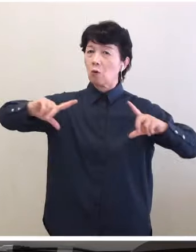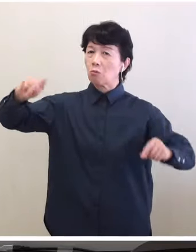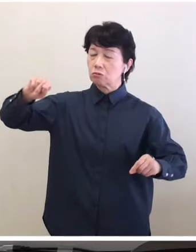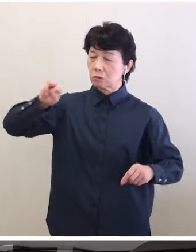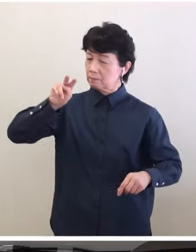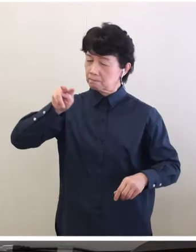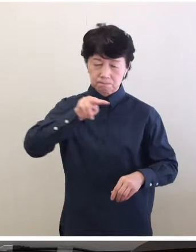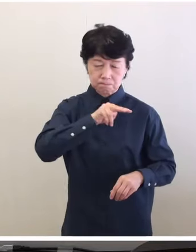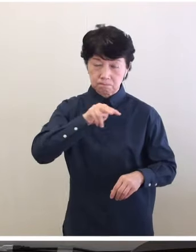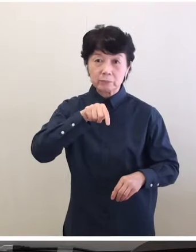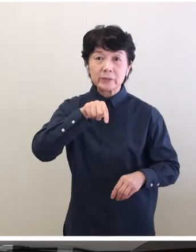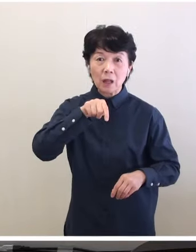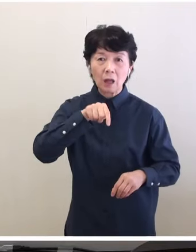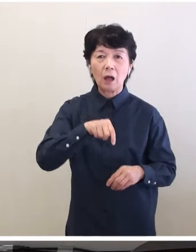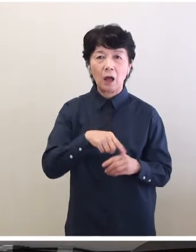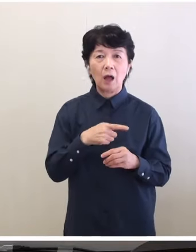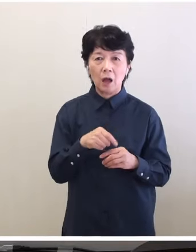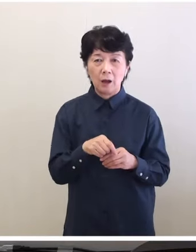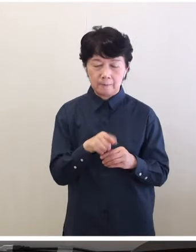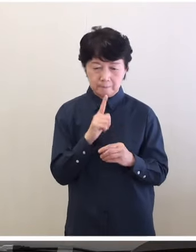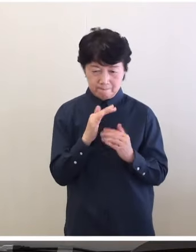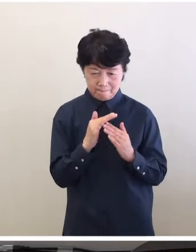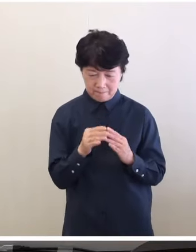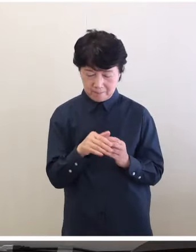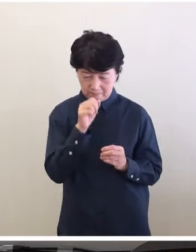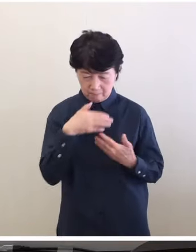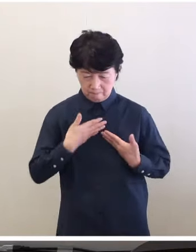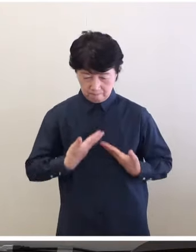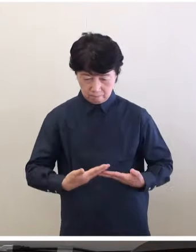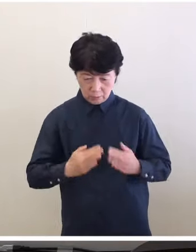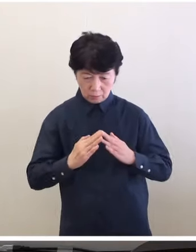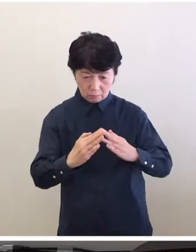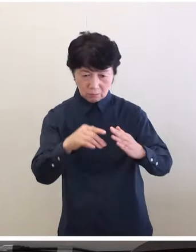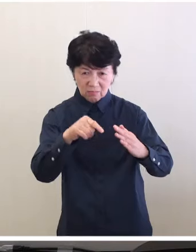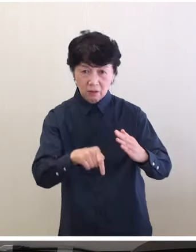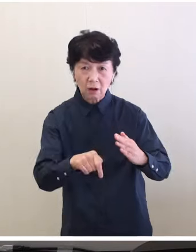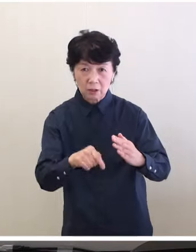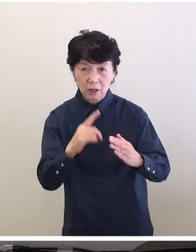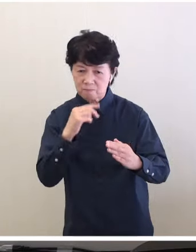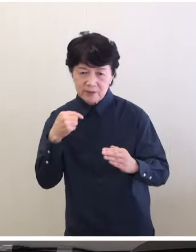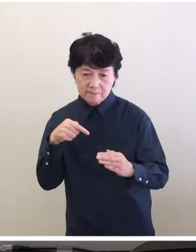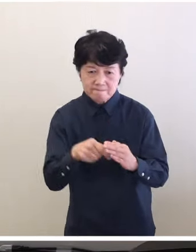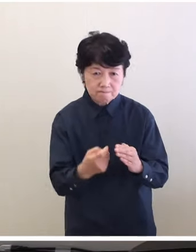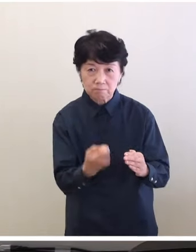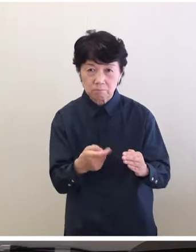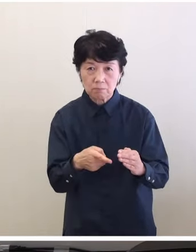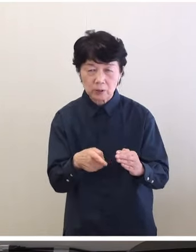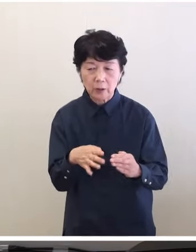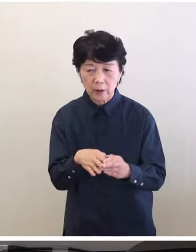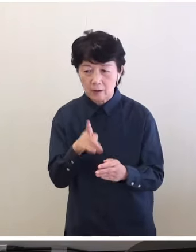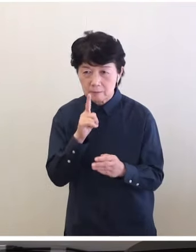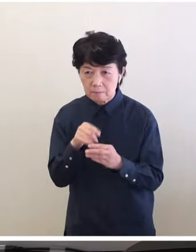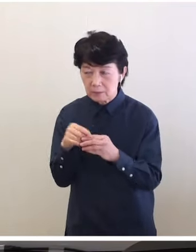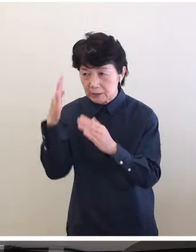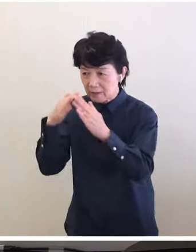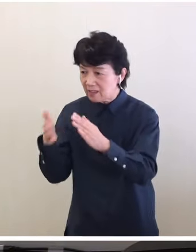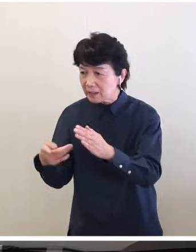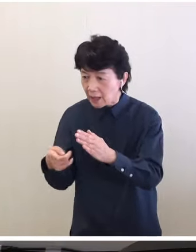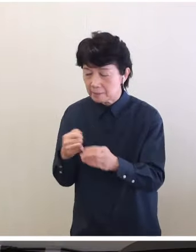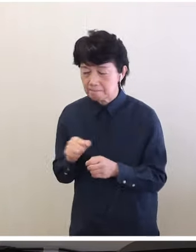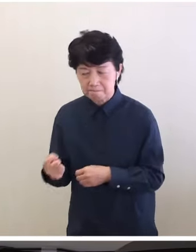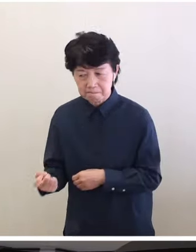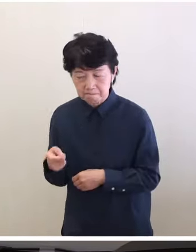的に見てこういう閑静な住宅街で発生している強盗事件あるいは空き巣というものが、ま